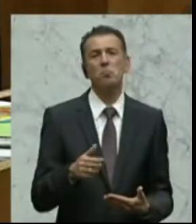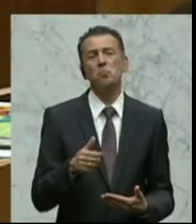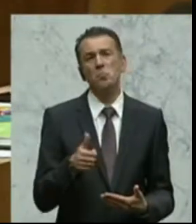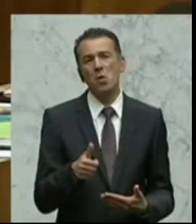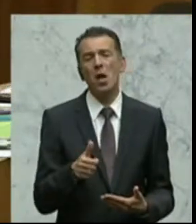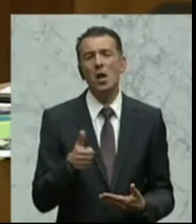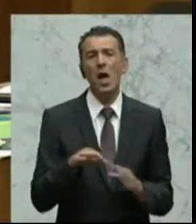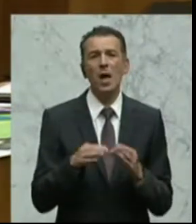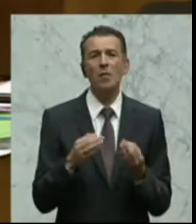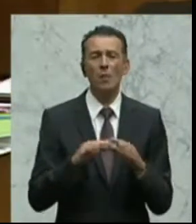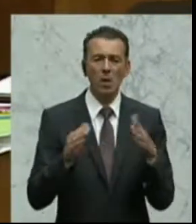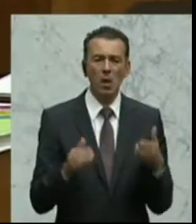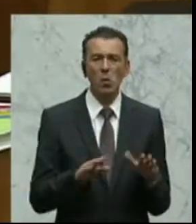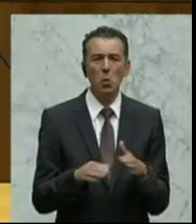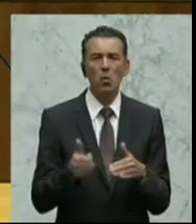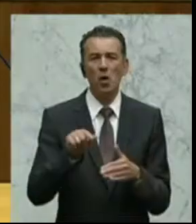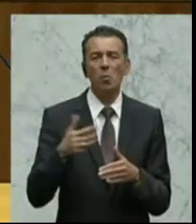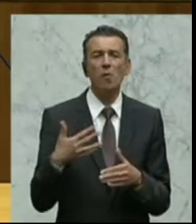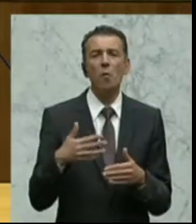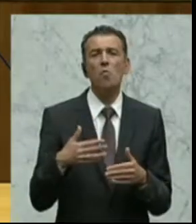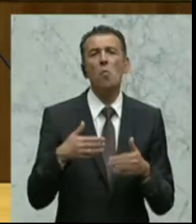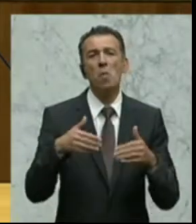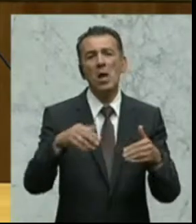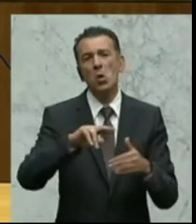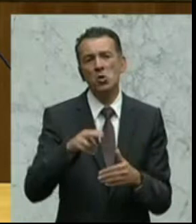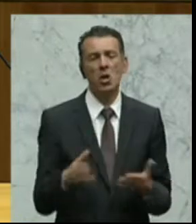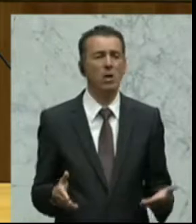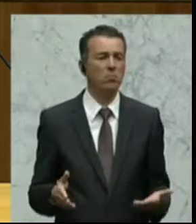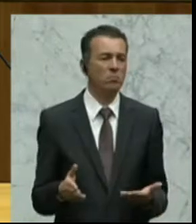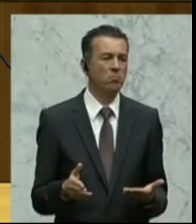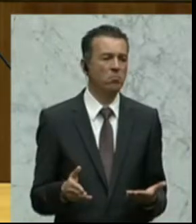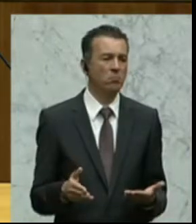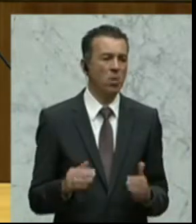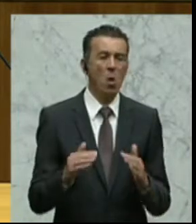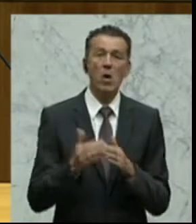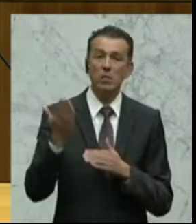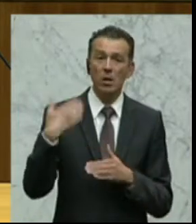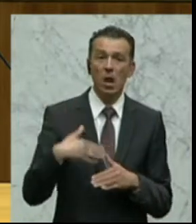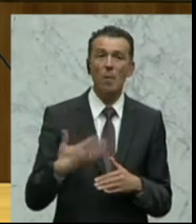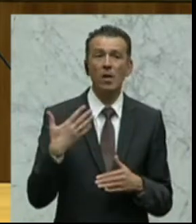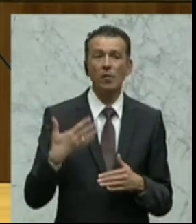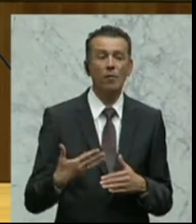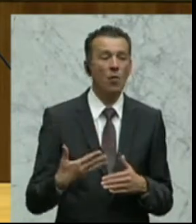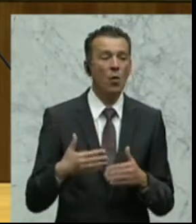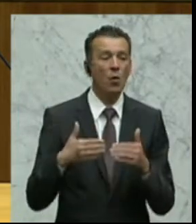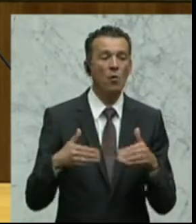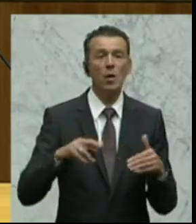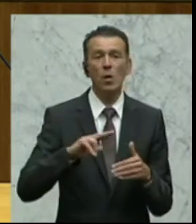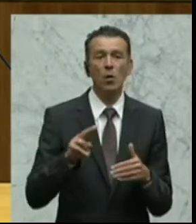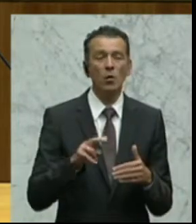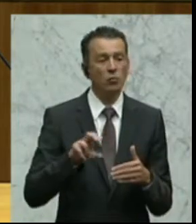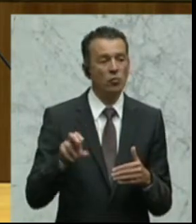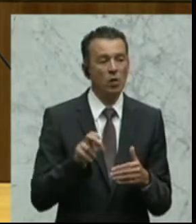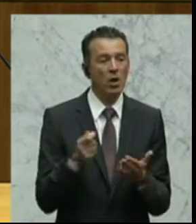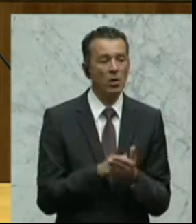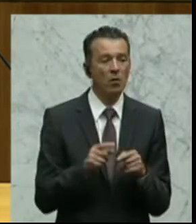1,5 Millionen Schilling in alter Währung gekostet hat. Häuser, die damals 5 Millionen Schilling gekostet haben, von denen haben wir Kinder gesprochen, das